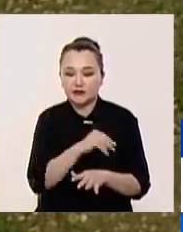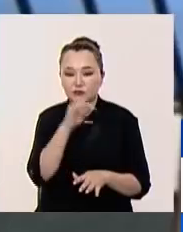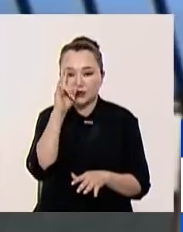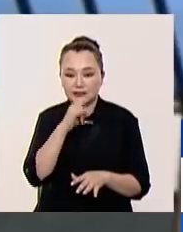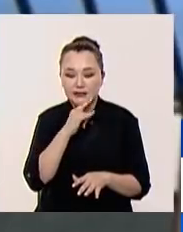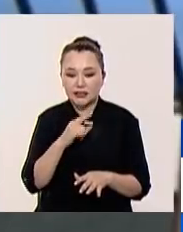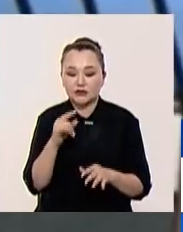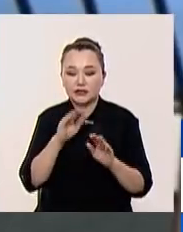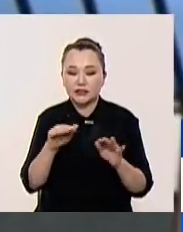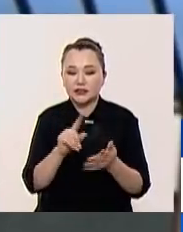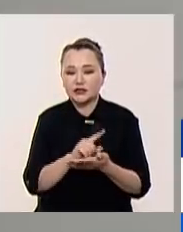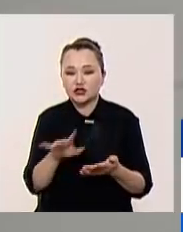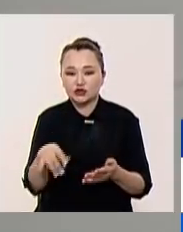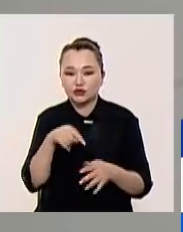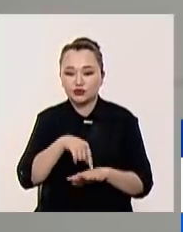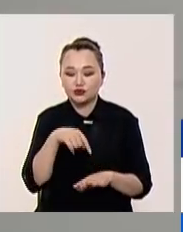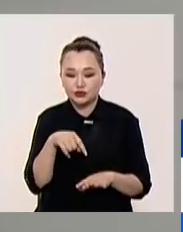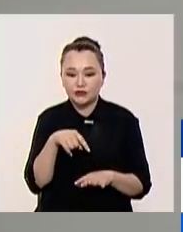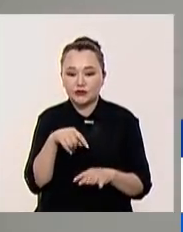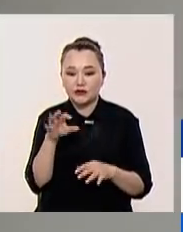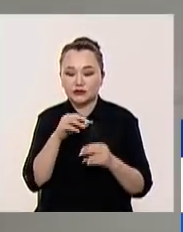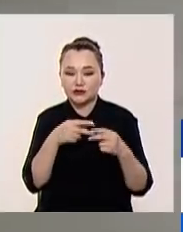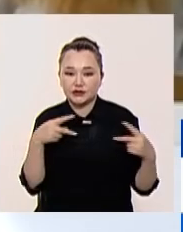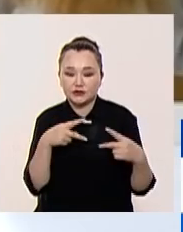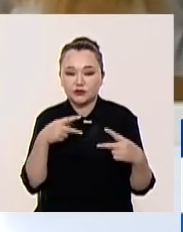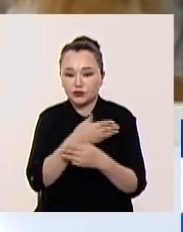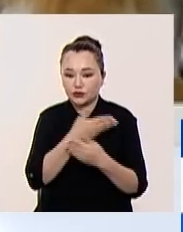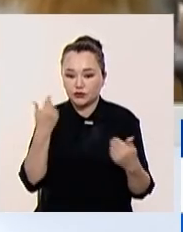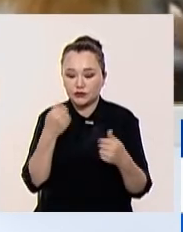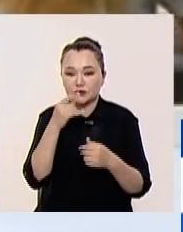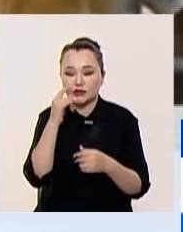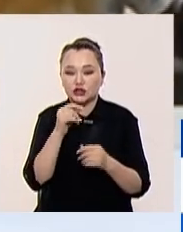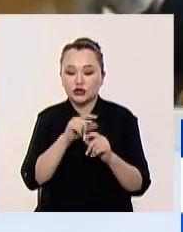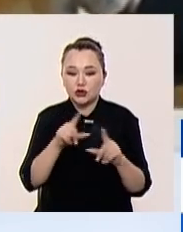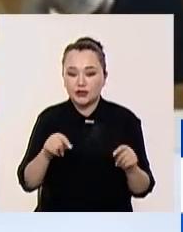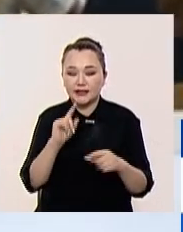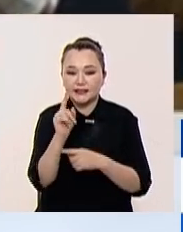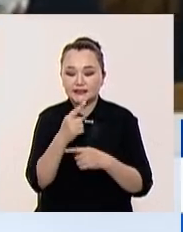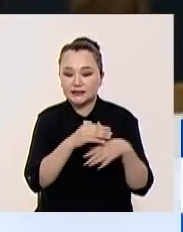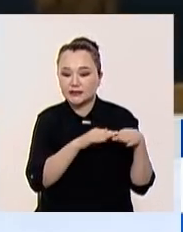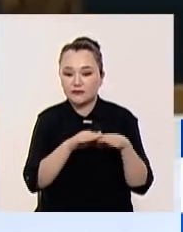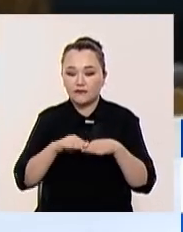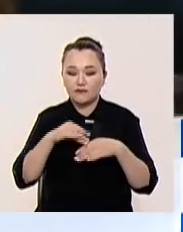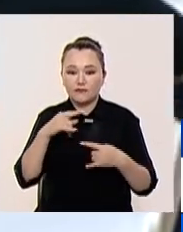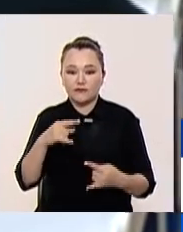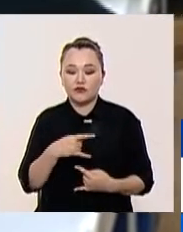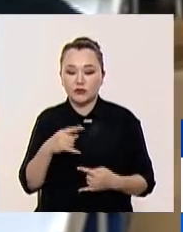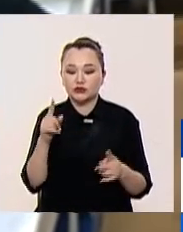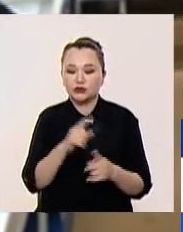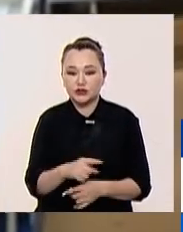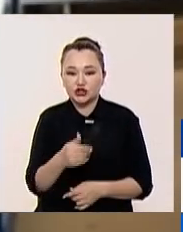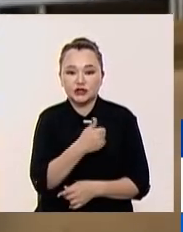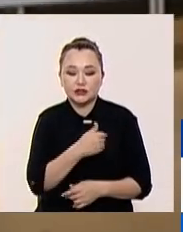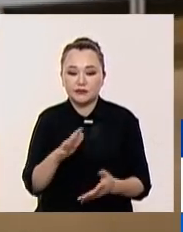Казахстану. Дети не должны испытывать имущественное неравенство в школе. С этим хорошо справится единая школьная форма, добавляет Саин. И желательно, чтобы она